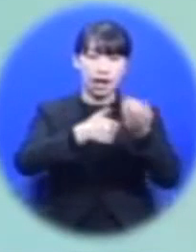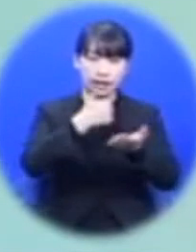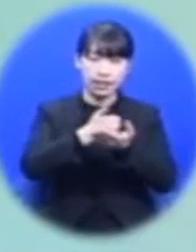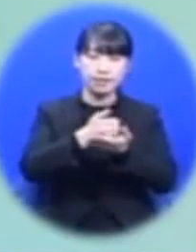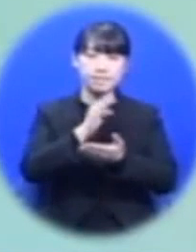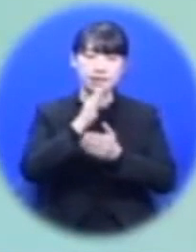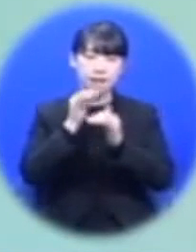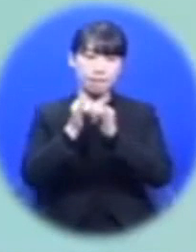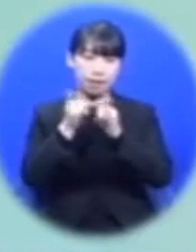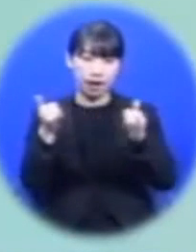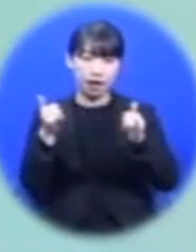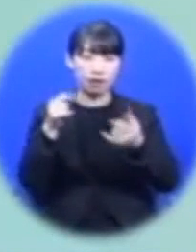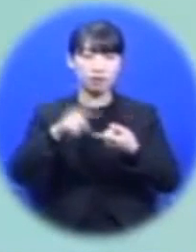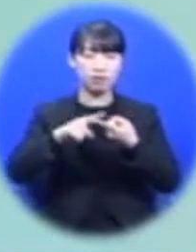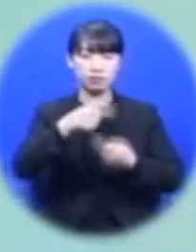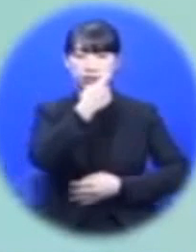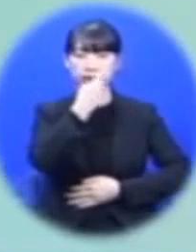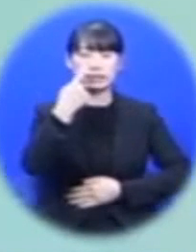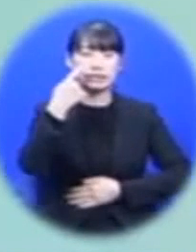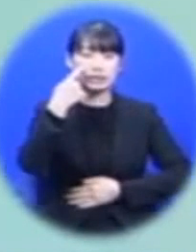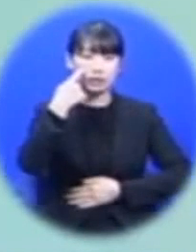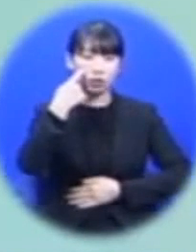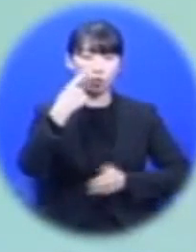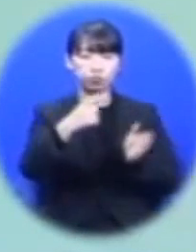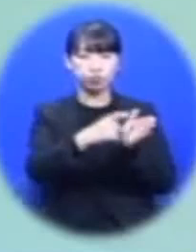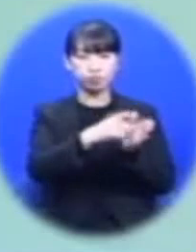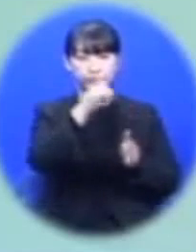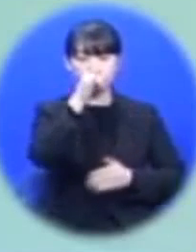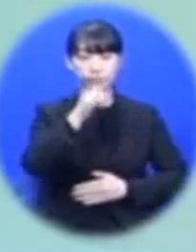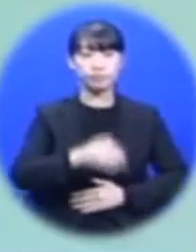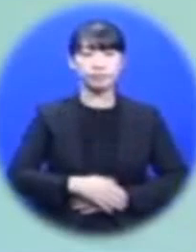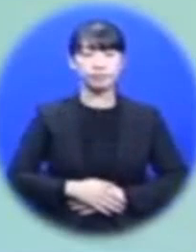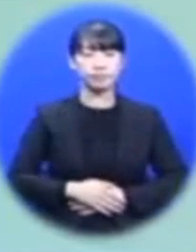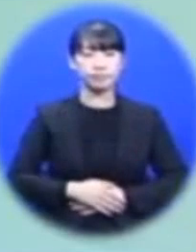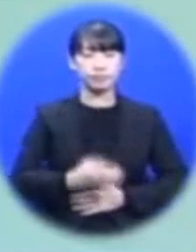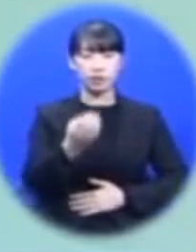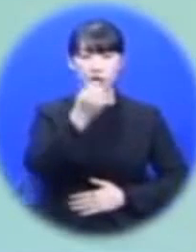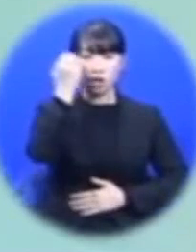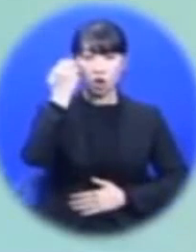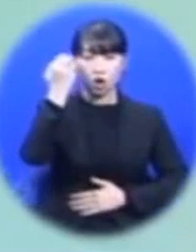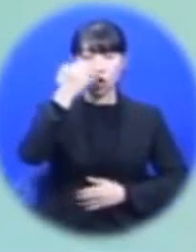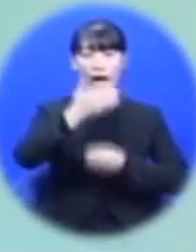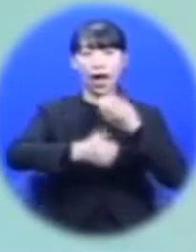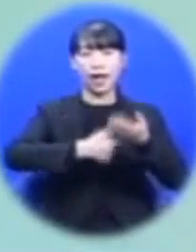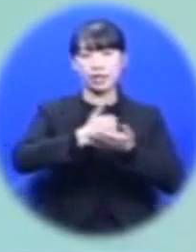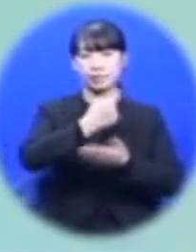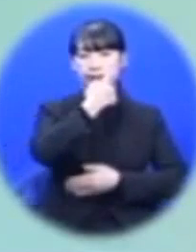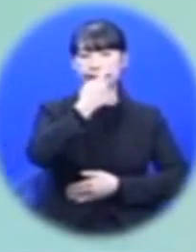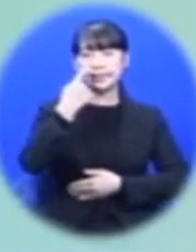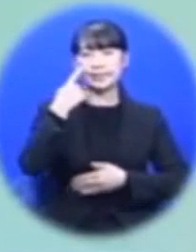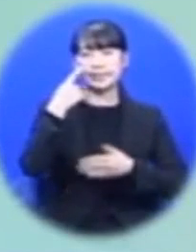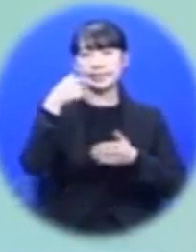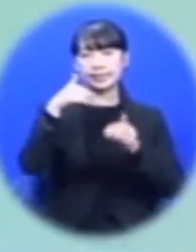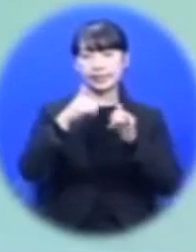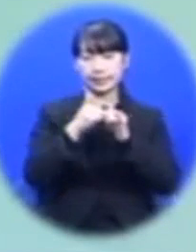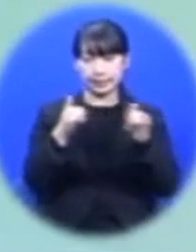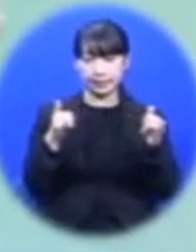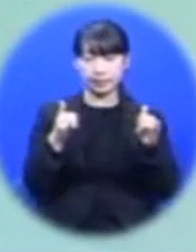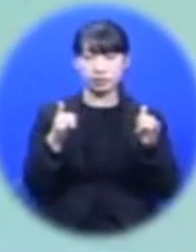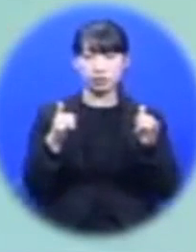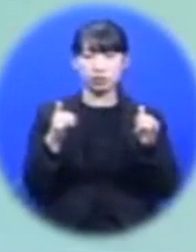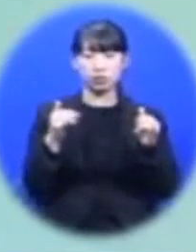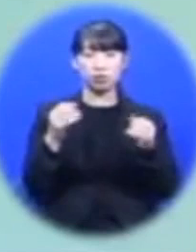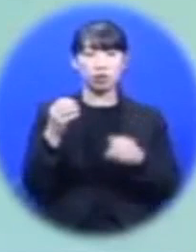하는 것을 이렇게 증거한다는 겁니다 성령 하나님이 증인이라고 하시는 것은 하나님이 직접